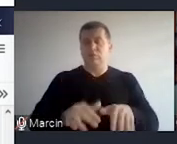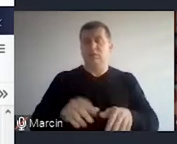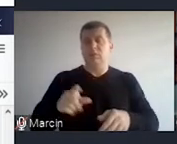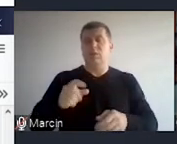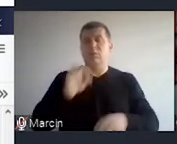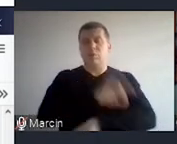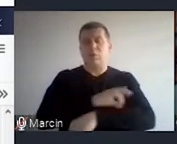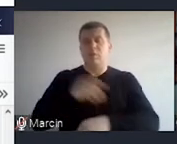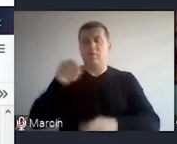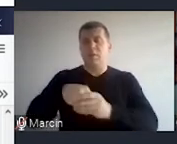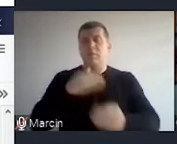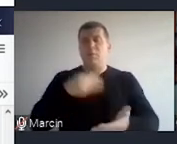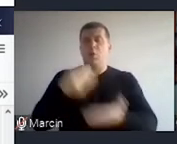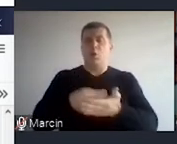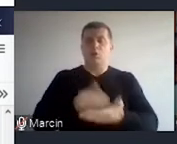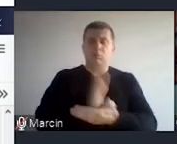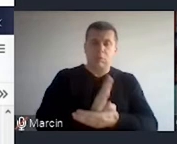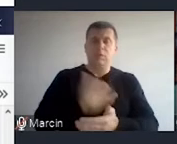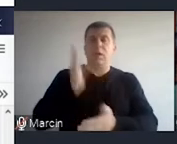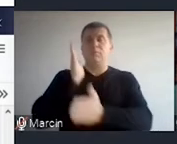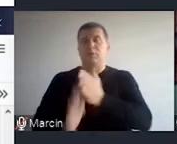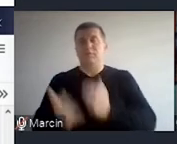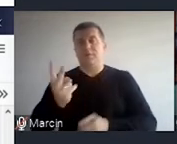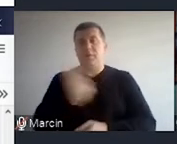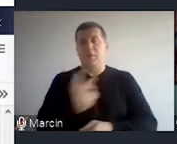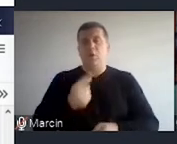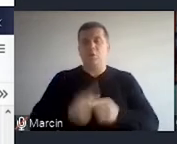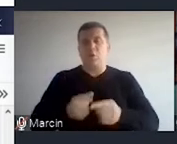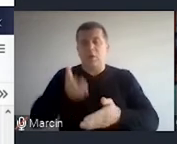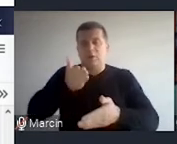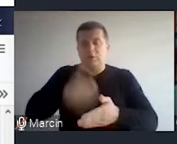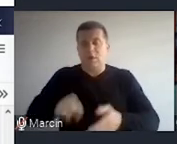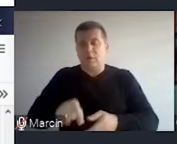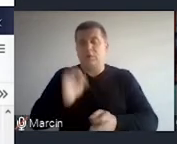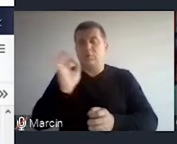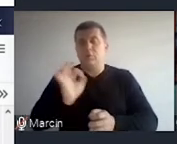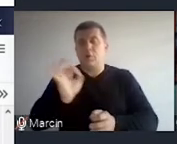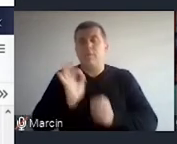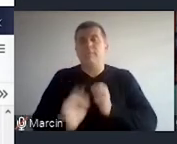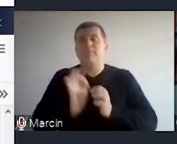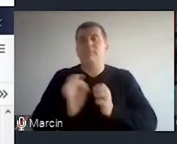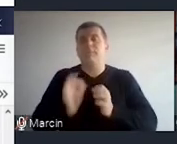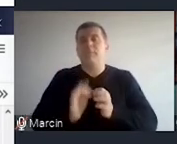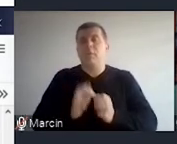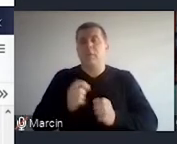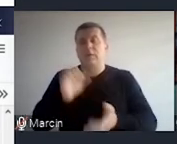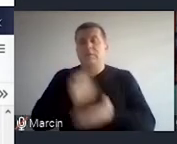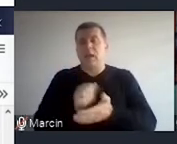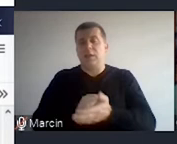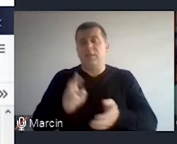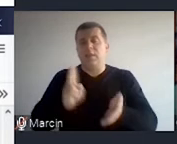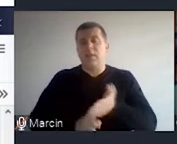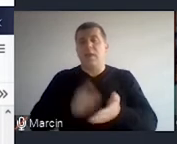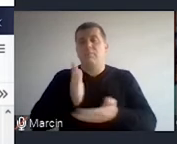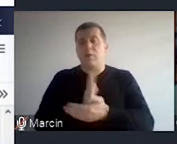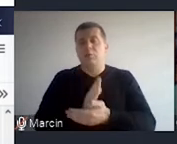zawiera zarówno koszty pośrednie, jak i bezpośrednie. Przelejcie tę część, którą stanowi proporcjonalnie zaliczka na pośrednie,